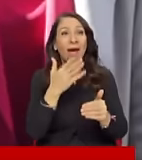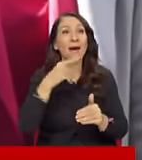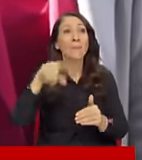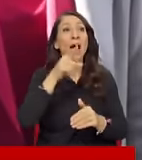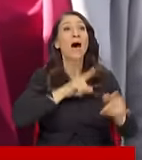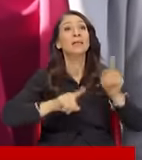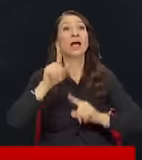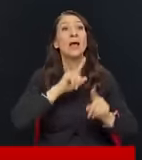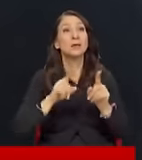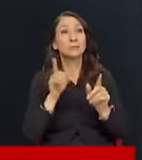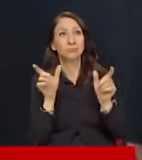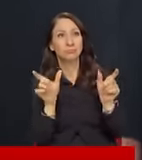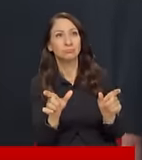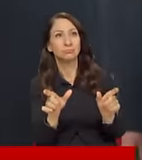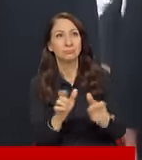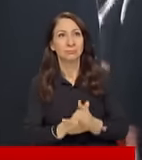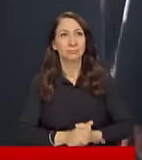emekliler adayların radarına girdi.